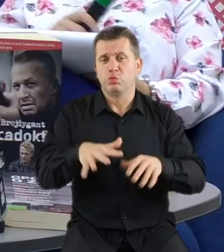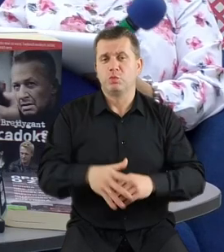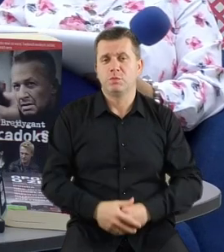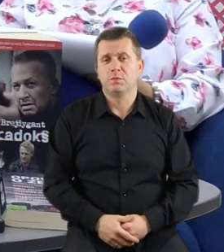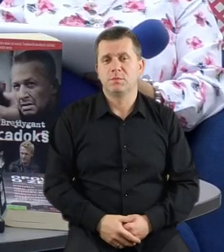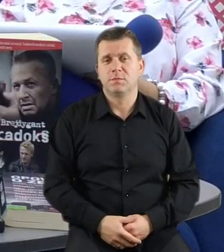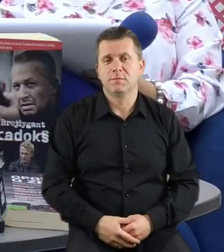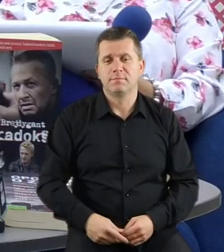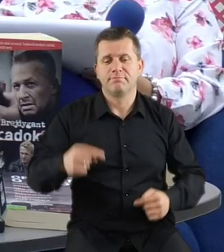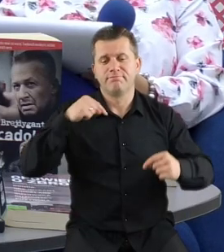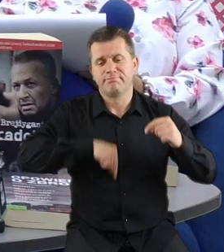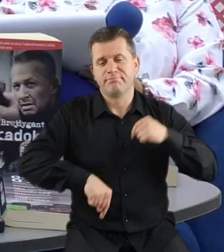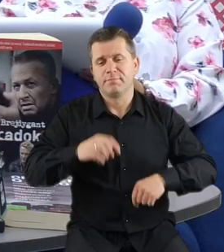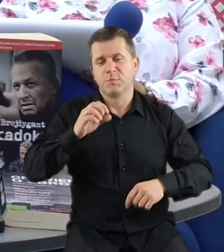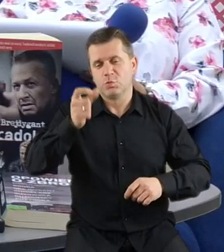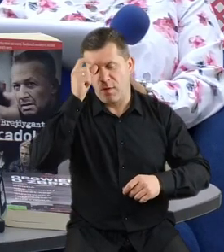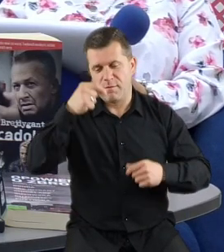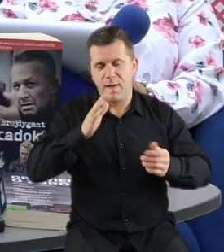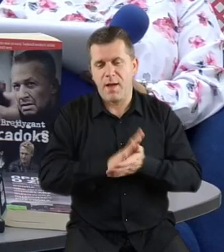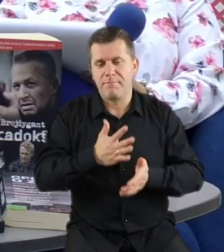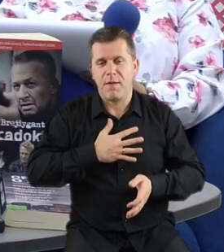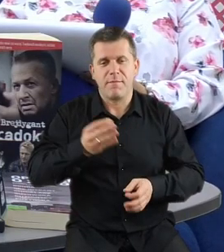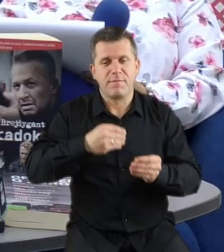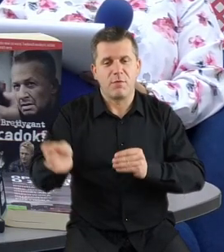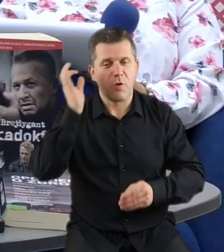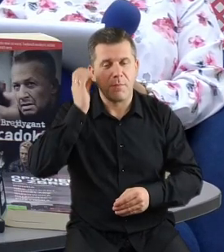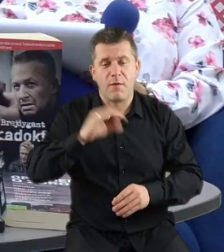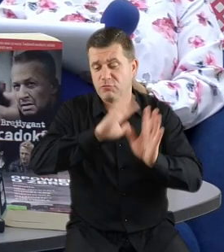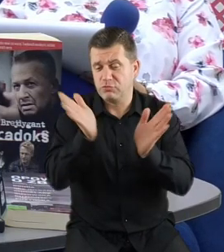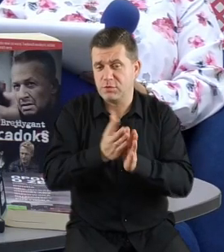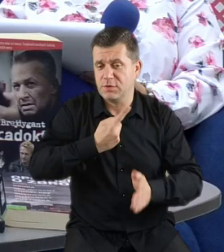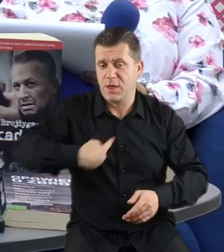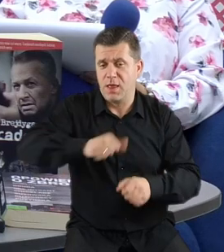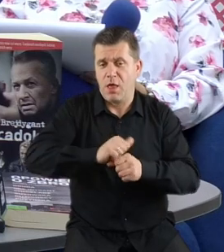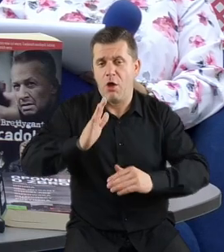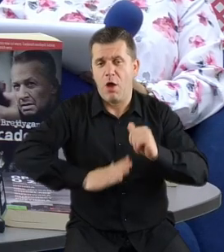dużo w sobie kobiety też, no bo wszyscy jesteśmy